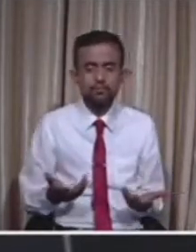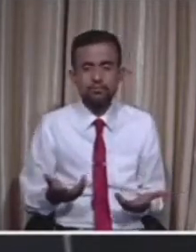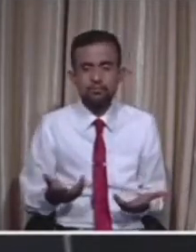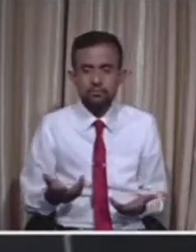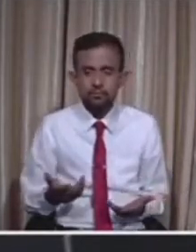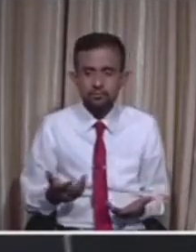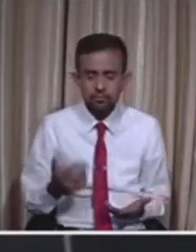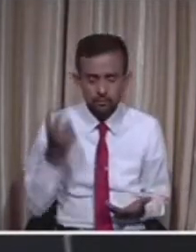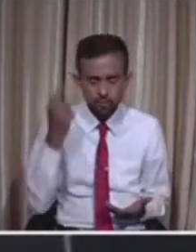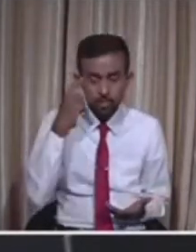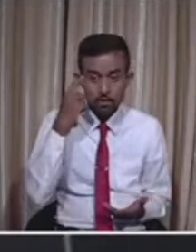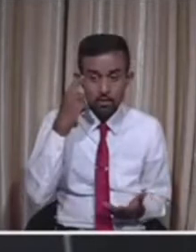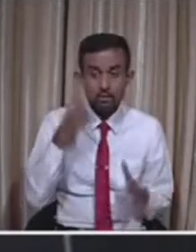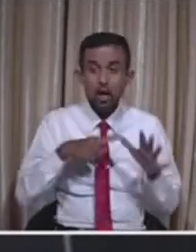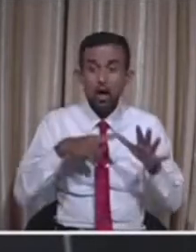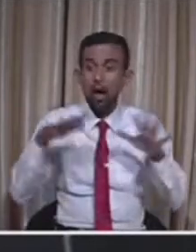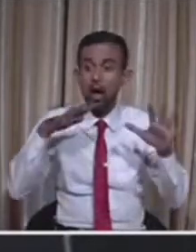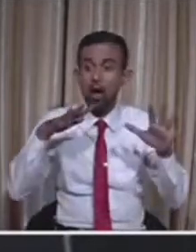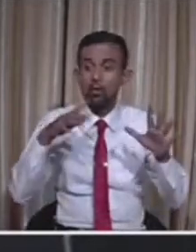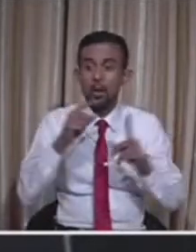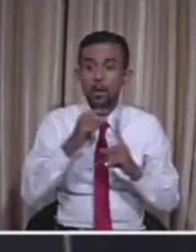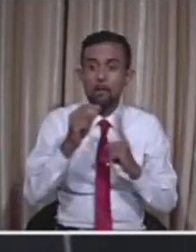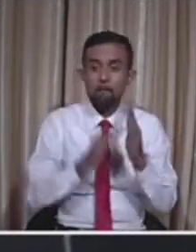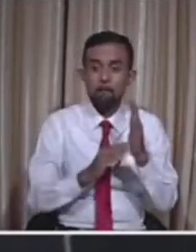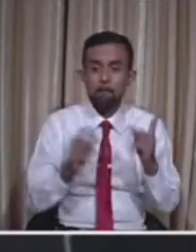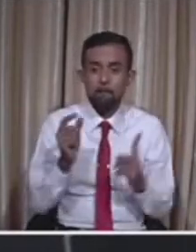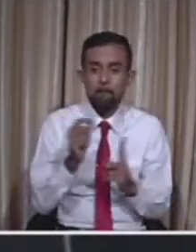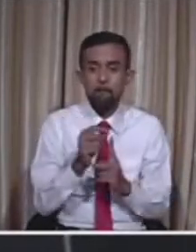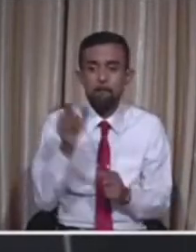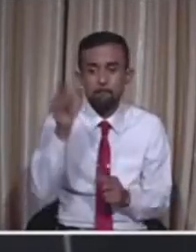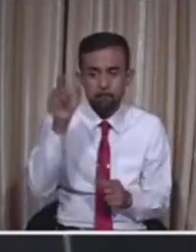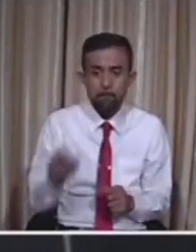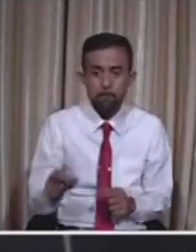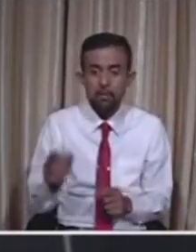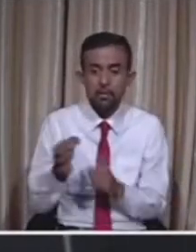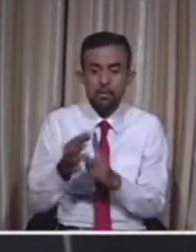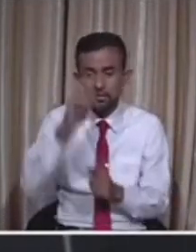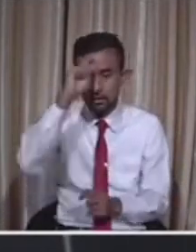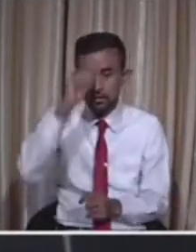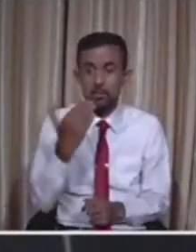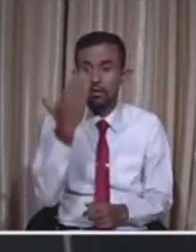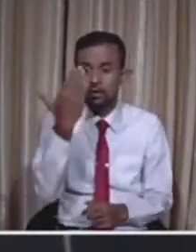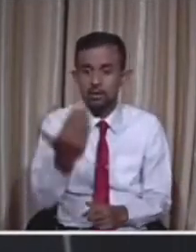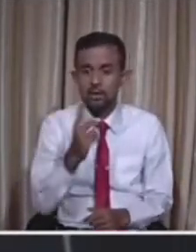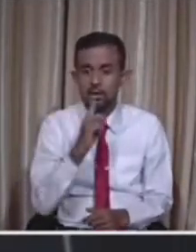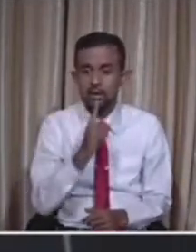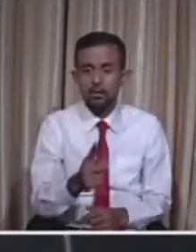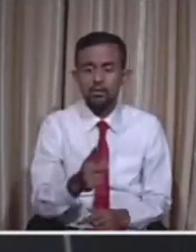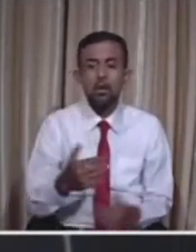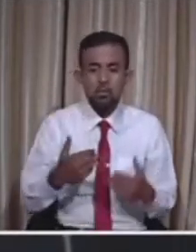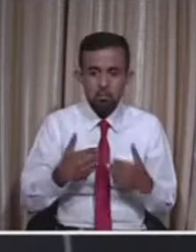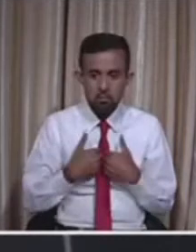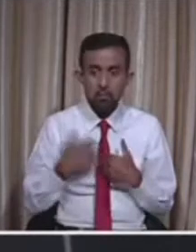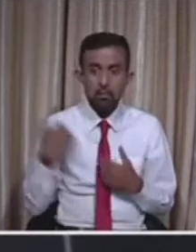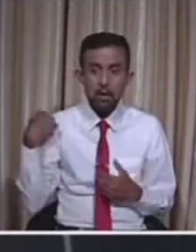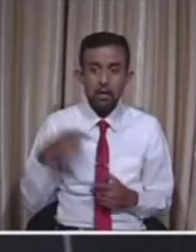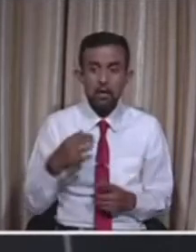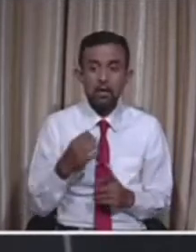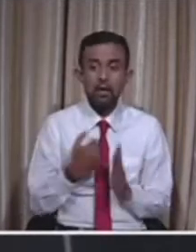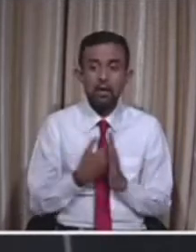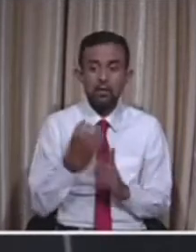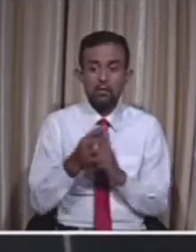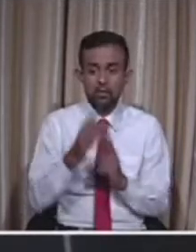මට මතකයි අනුරාධපුරයේ අපේ පාර්ලිමේන්තු මන්ත්‍රීවරයෙක් ජනාධිපතිතුමා ඉදිරියේ කිව්වා මම එන්නේ ගරු